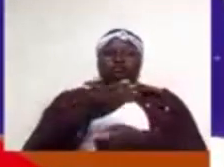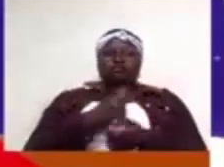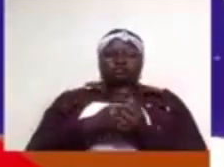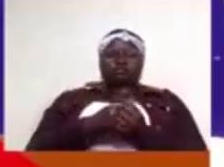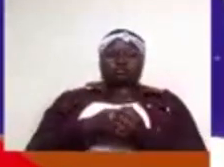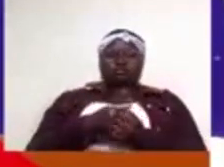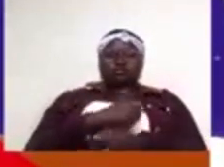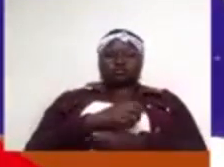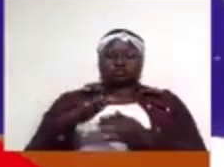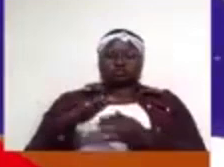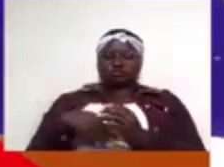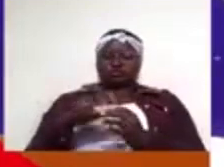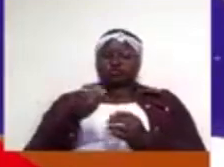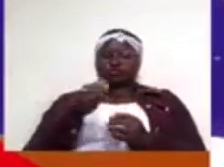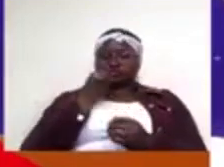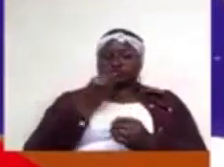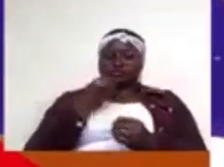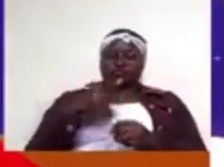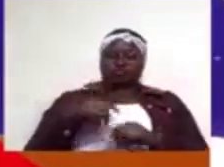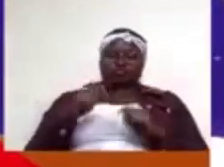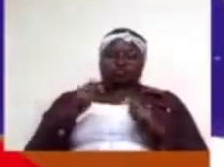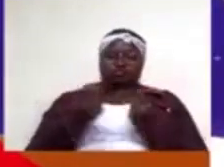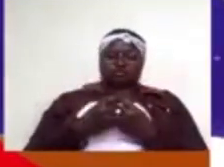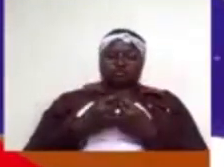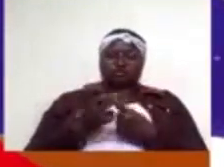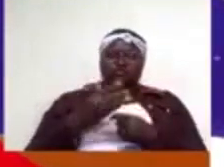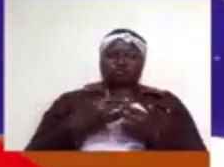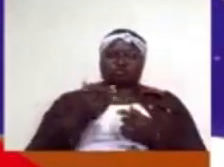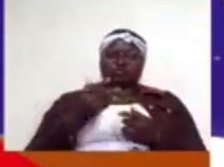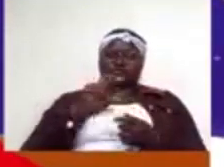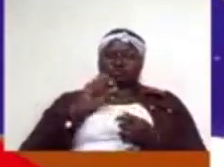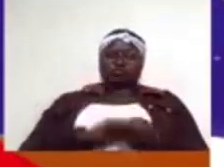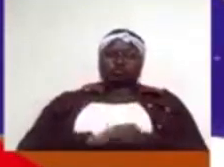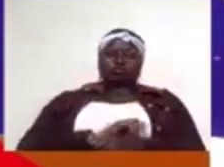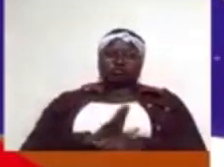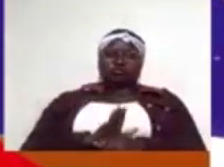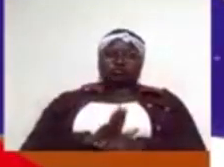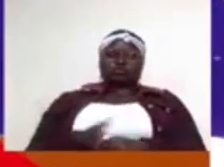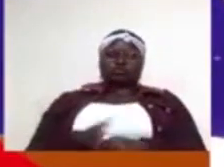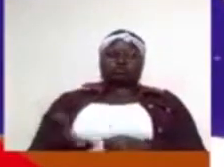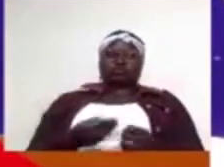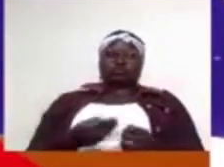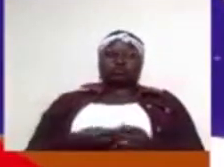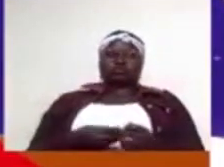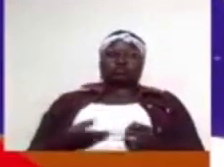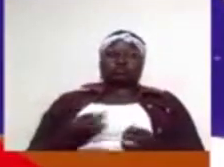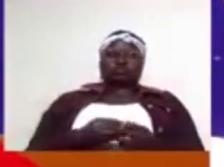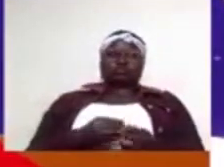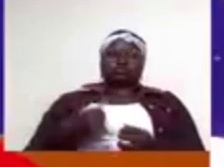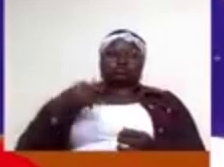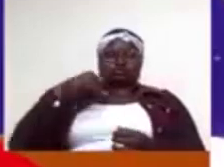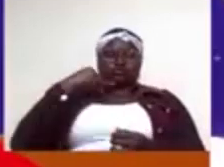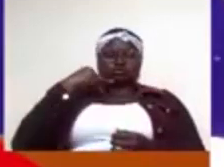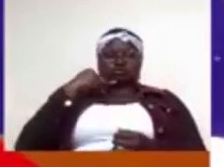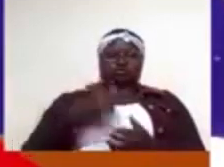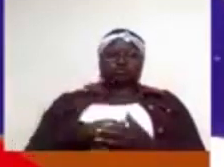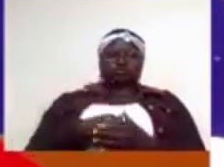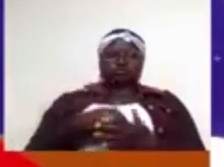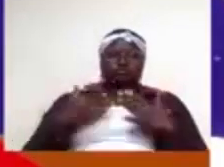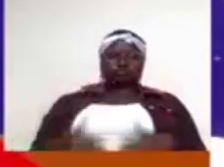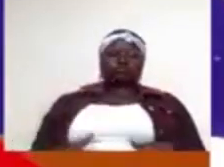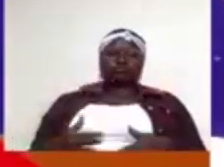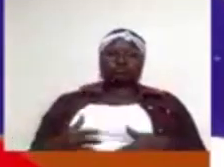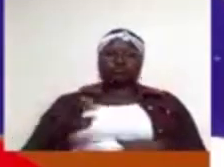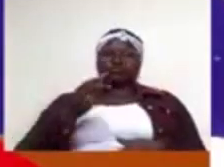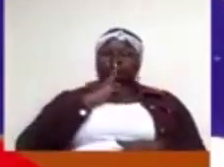andu marathi mukaria baratha mukakena. Na nikiona ona hindi no covid yoka. Ni twerwa atiri horanira ithimu.